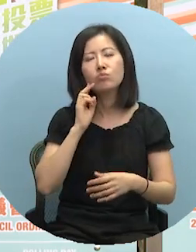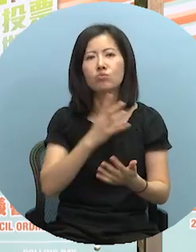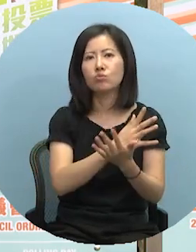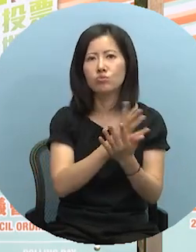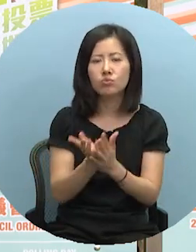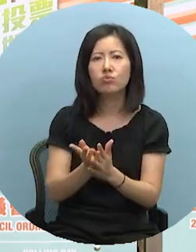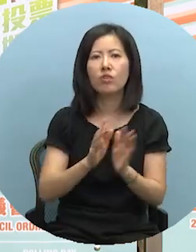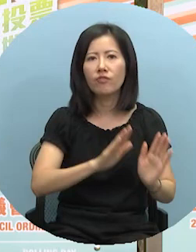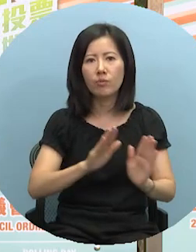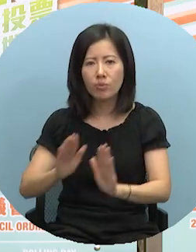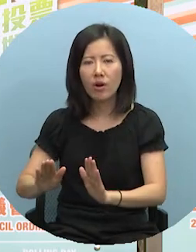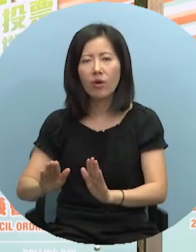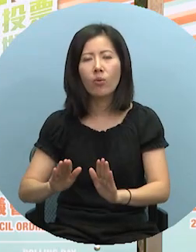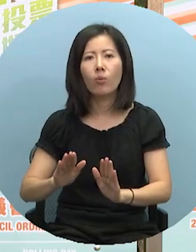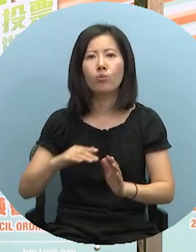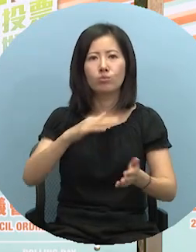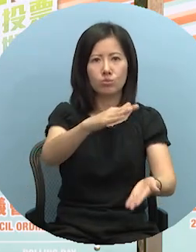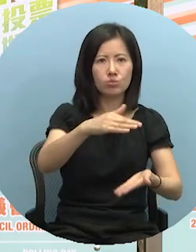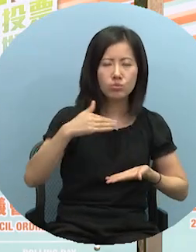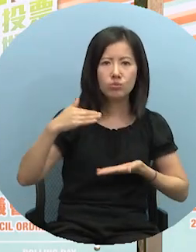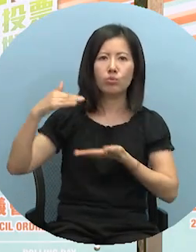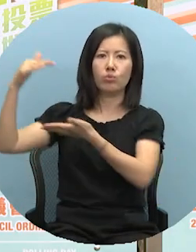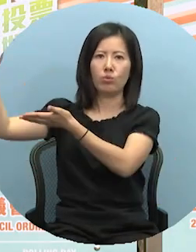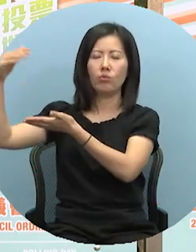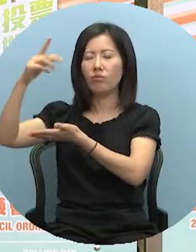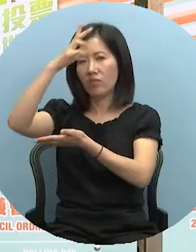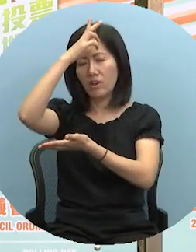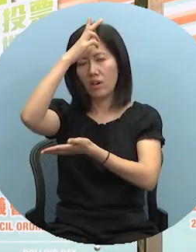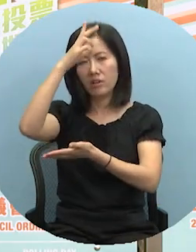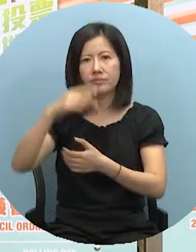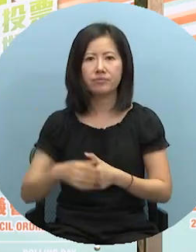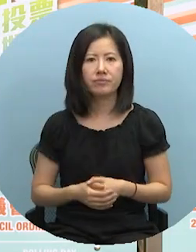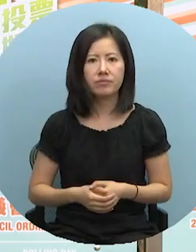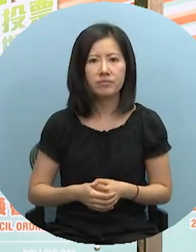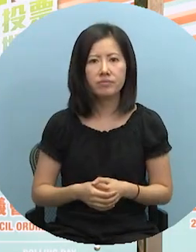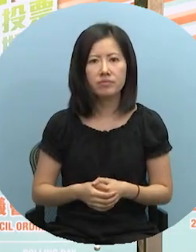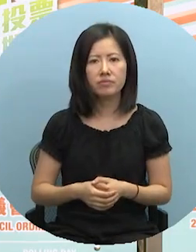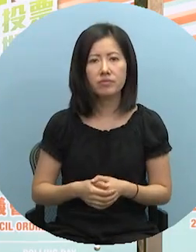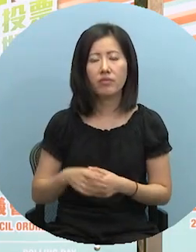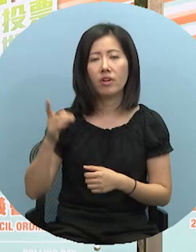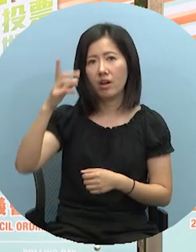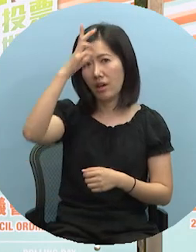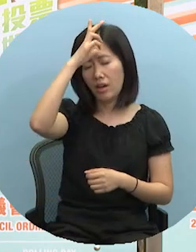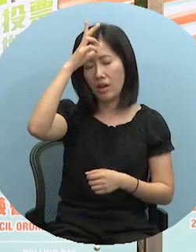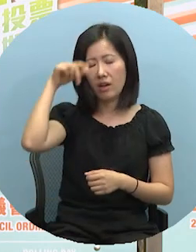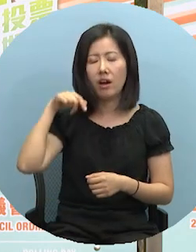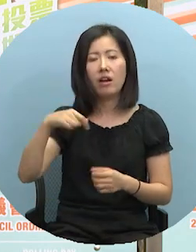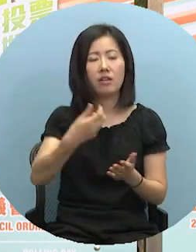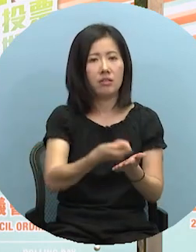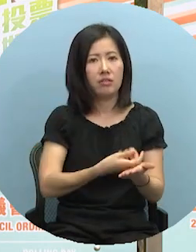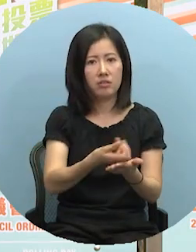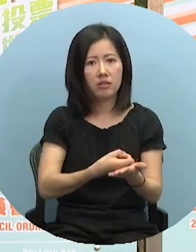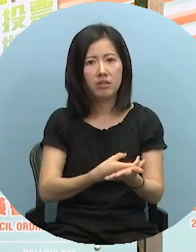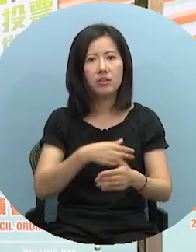各方面咧，向政府提供寫情民意。讓到我哋特區政府嘅施政，我